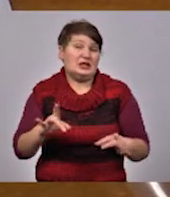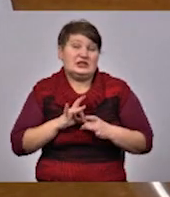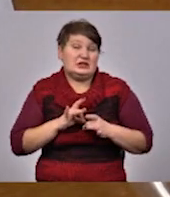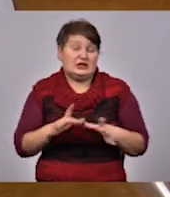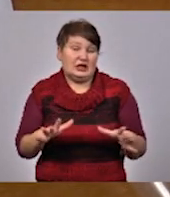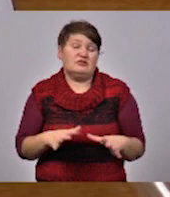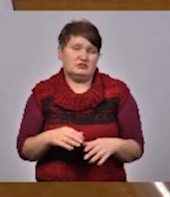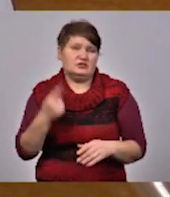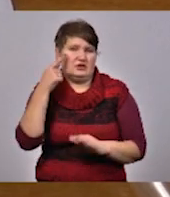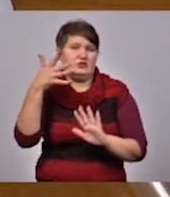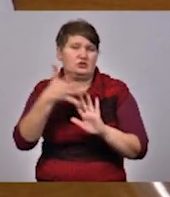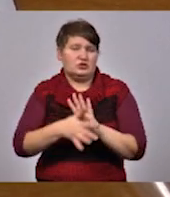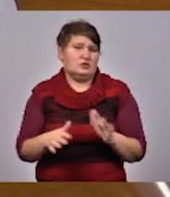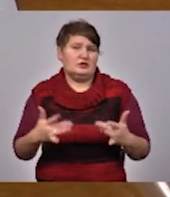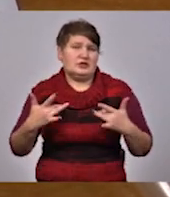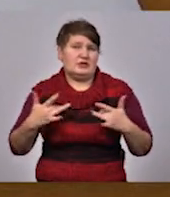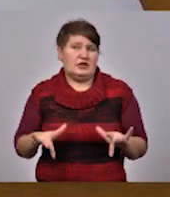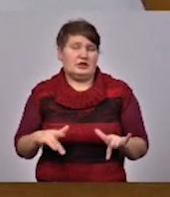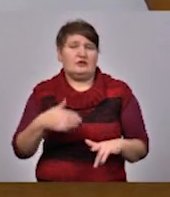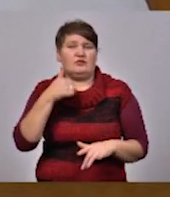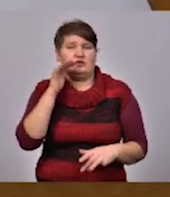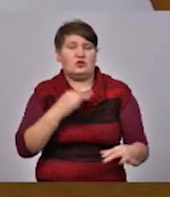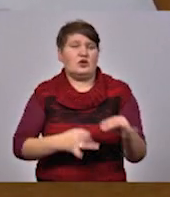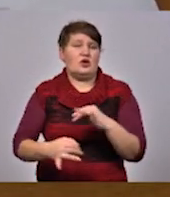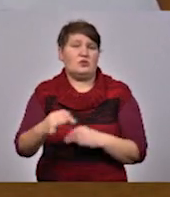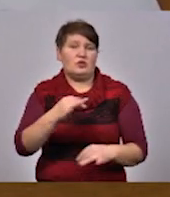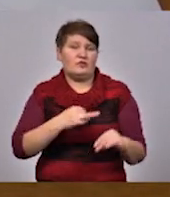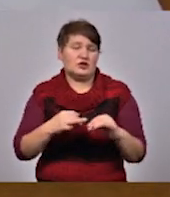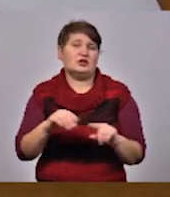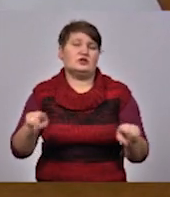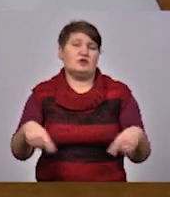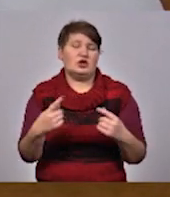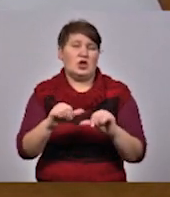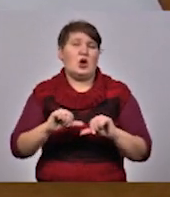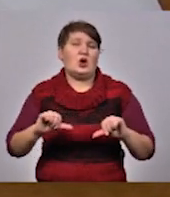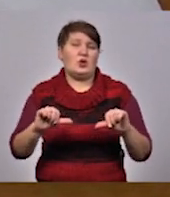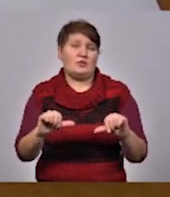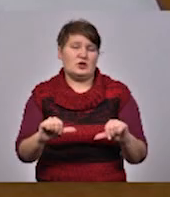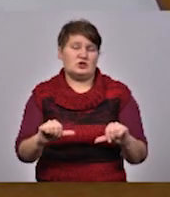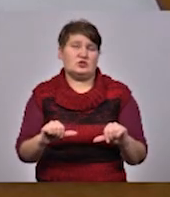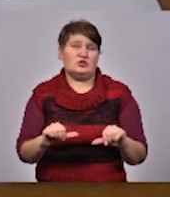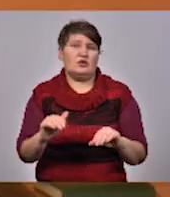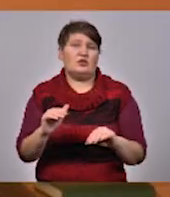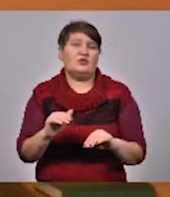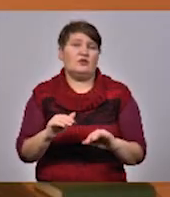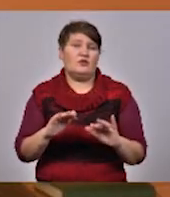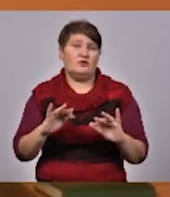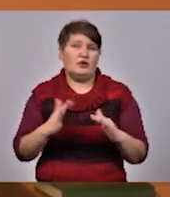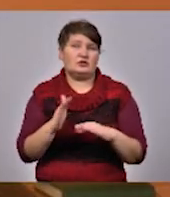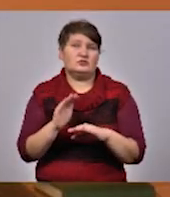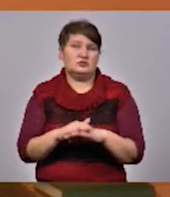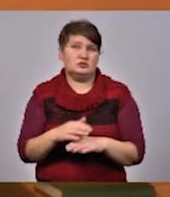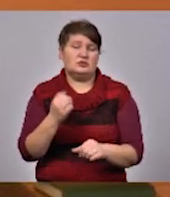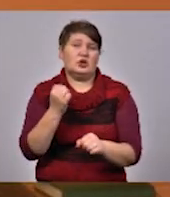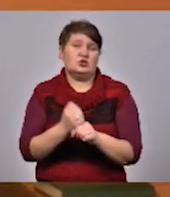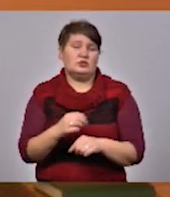Провели позачергову педраду, обговорили, створили комісію по розслідуванню факту, що стався. Є акт комісії. Працюємо за групами, працюють